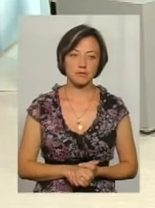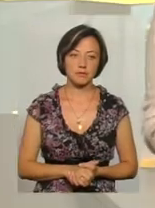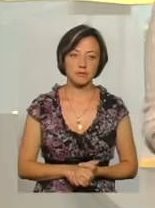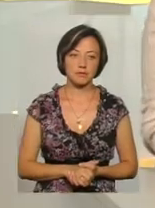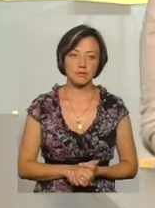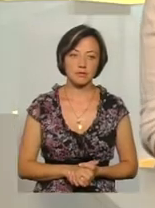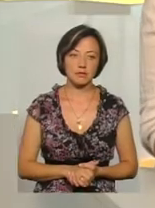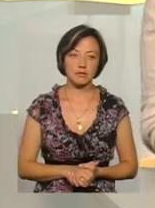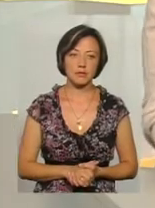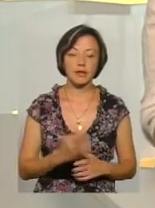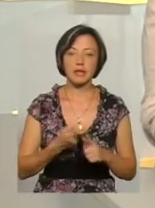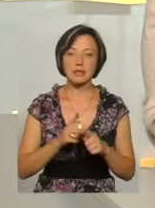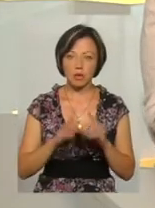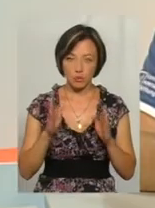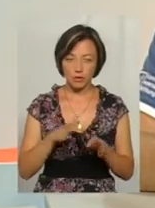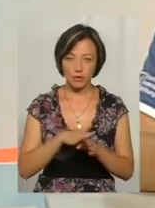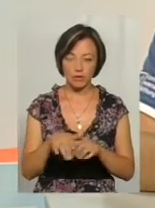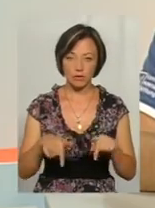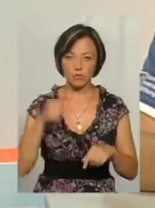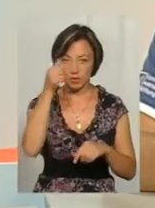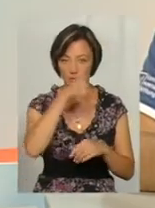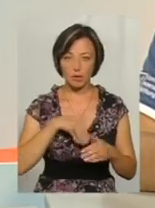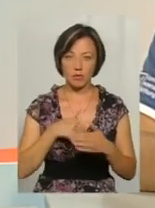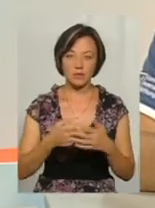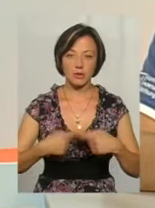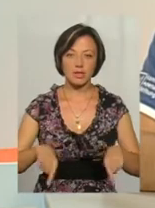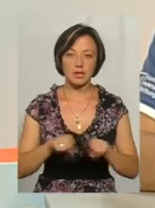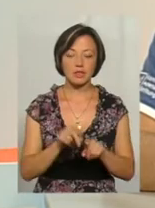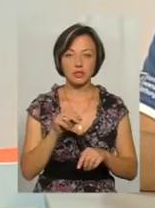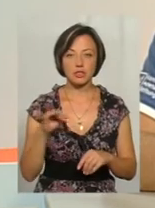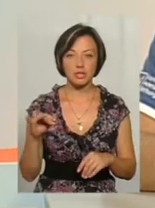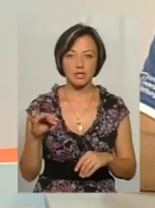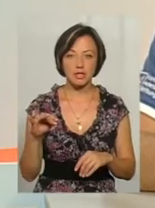зараз говорили, буде зроблена в цьому році громадськими організаціями, чи